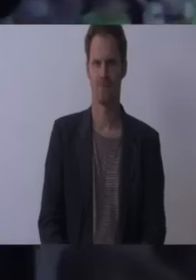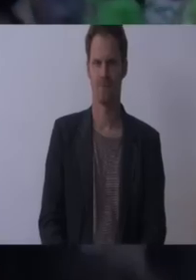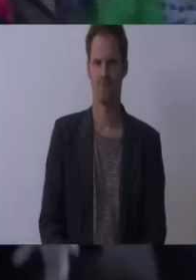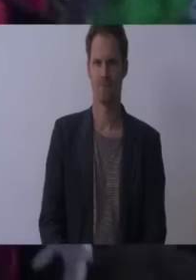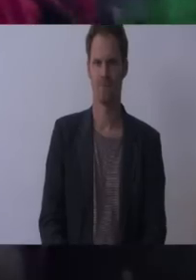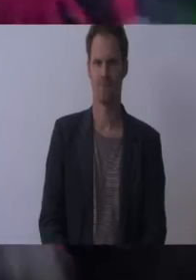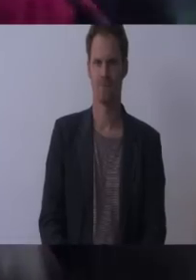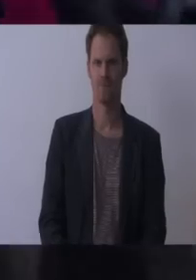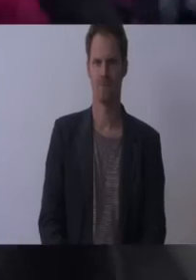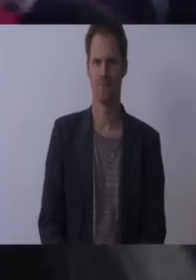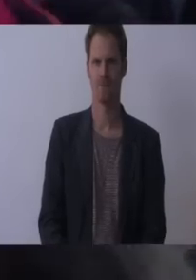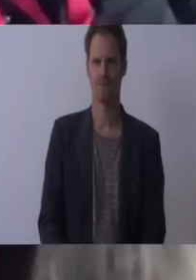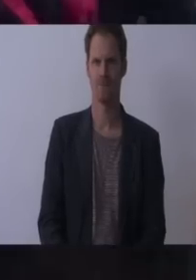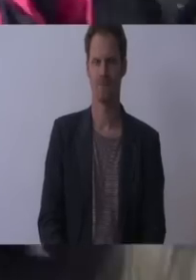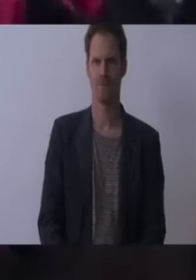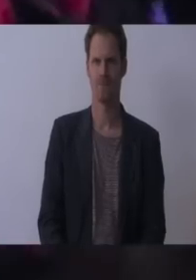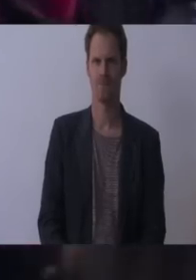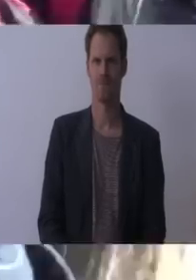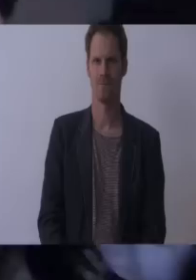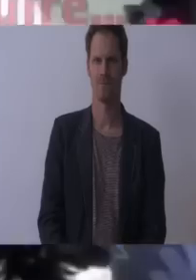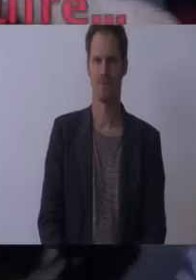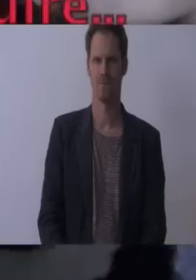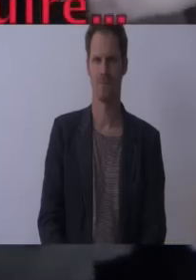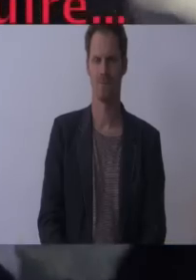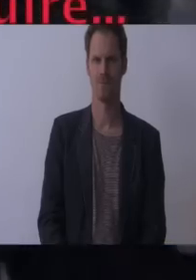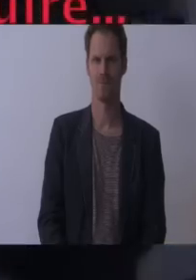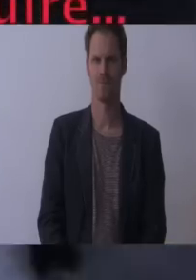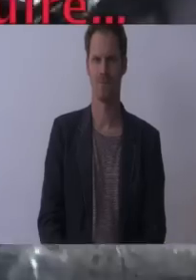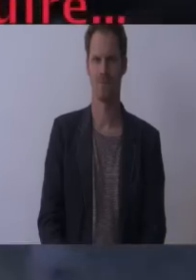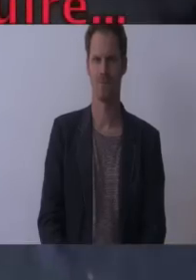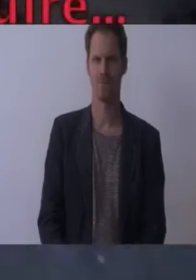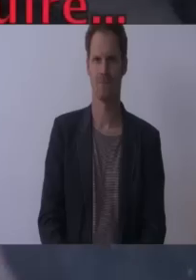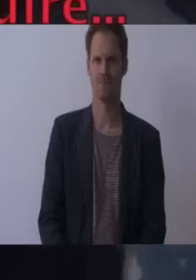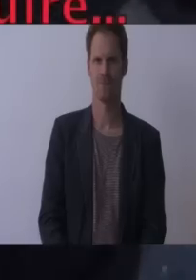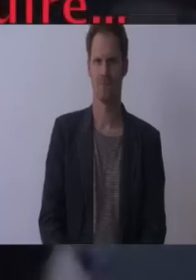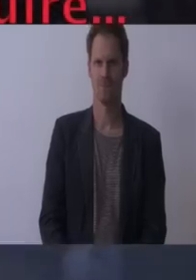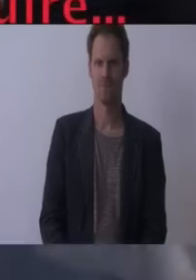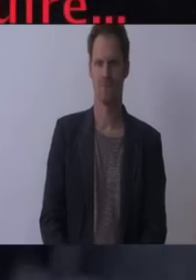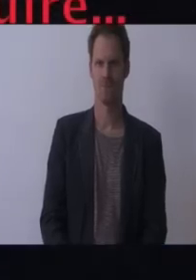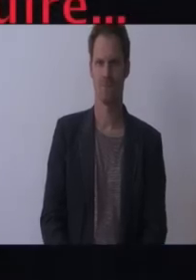Ça sera du démon.